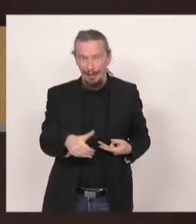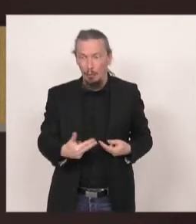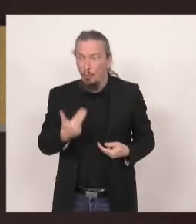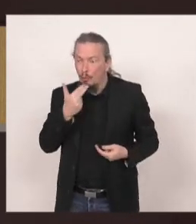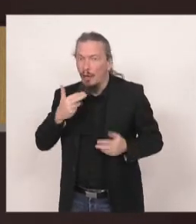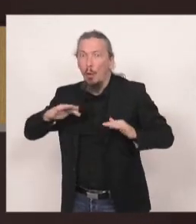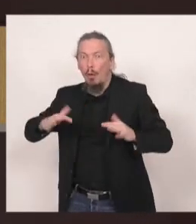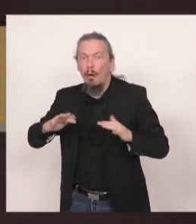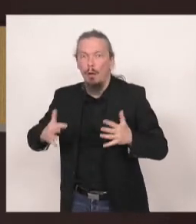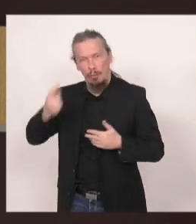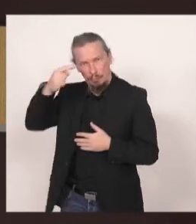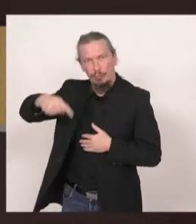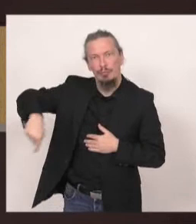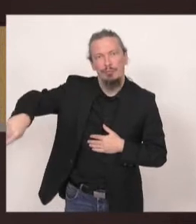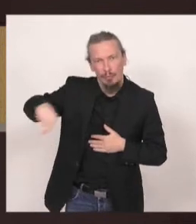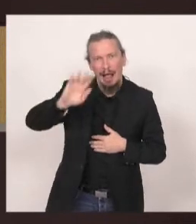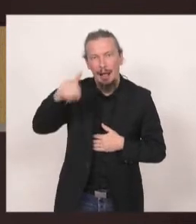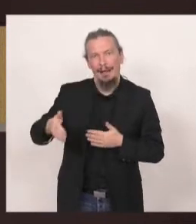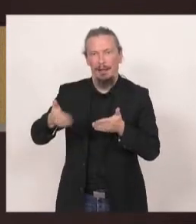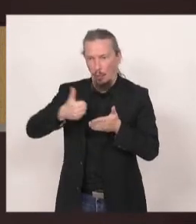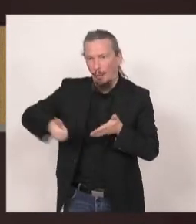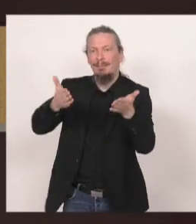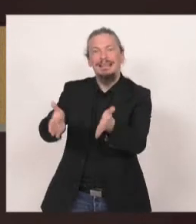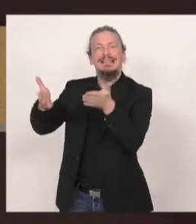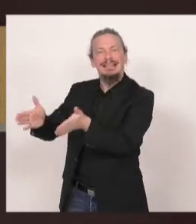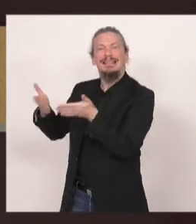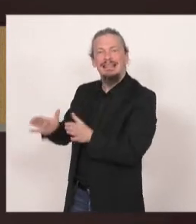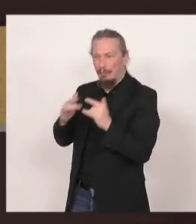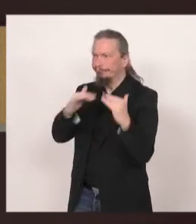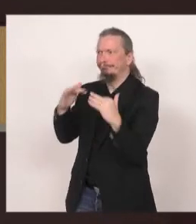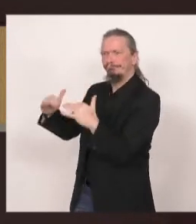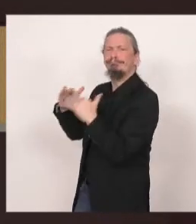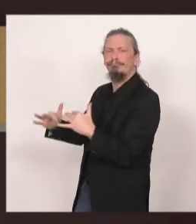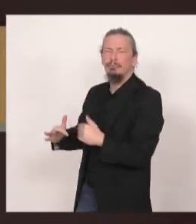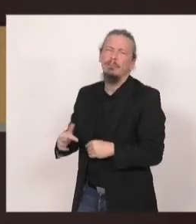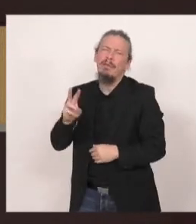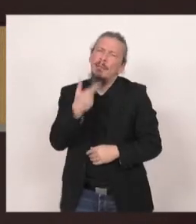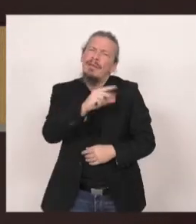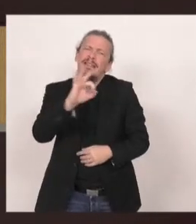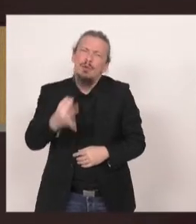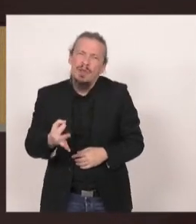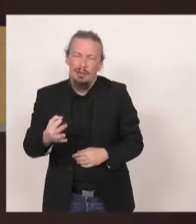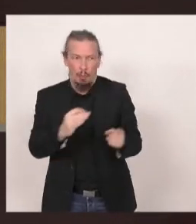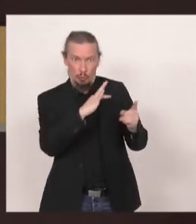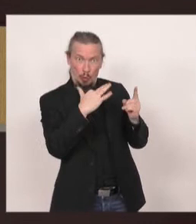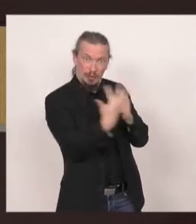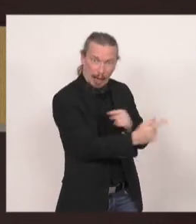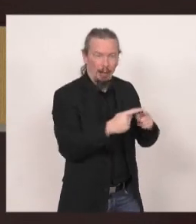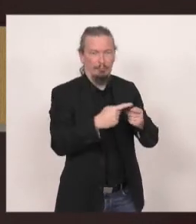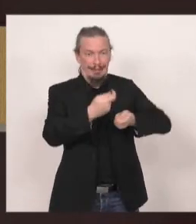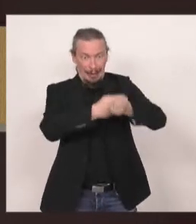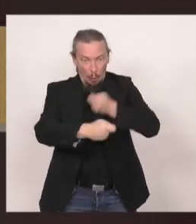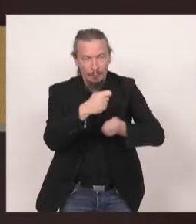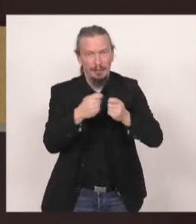service de ceux qui ont ensuite à prendre des décisions qui ne sont pas simples, parce qu'il faut concilier les enjeux sociaux, les enjeux économiques, les